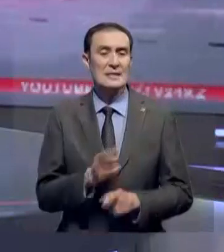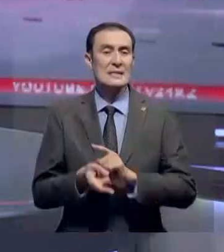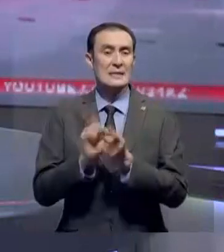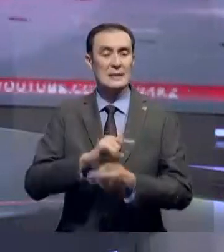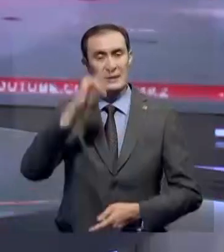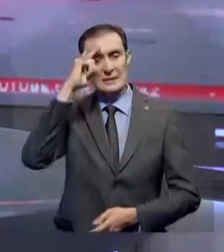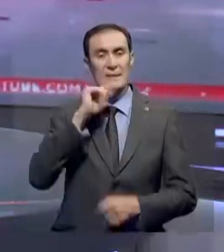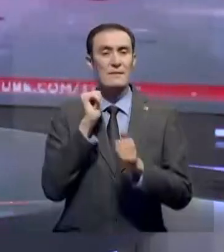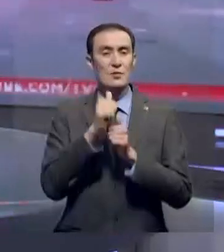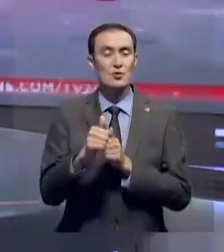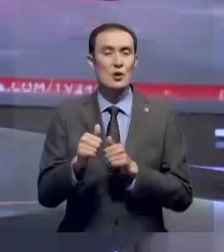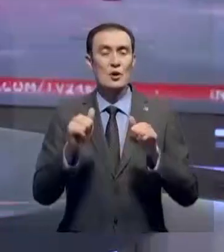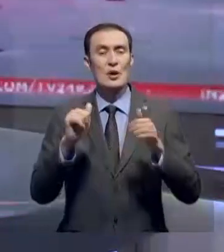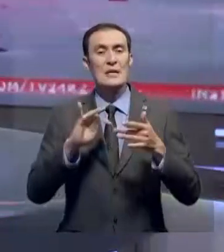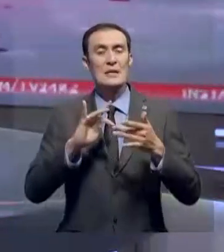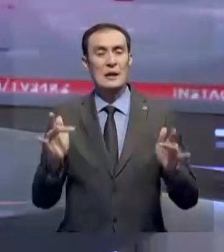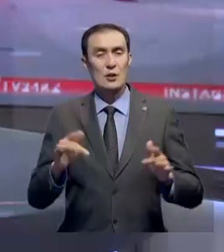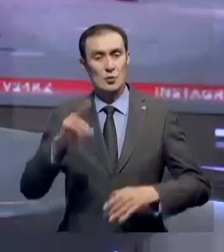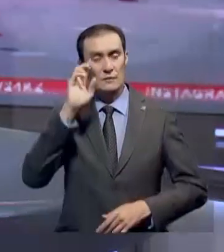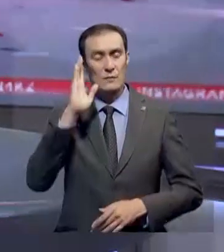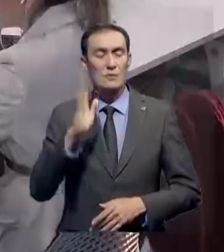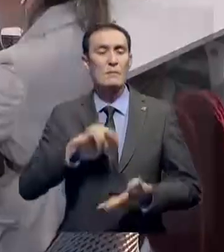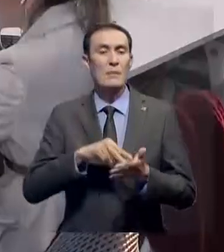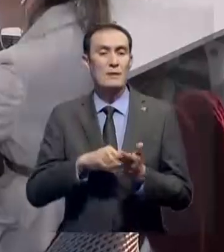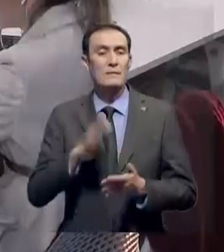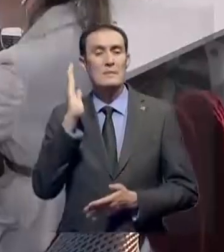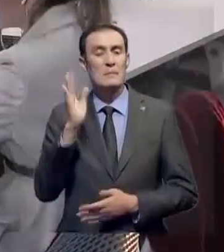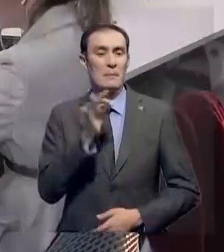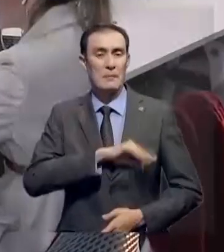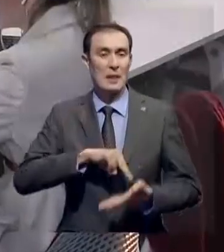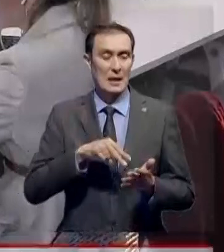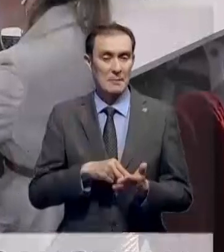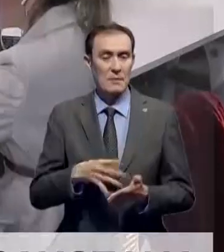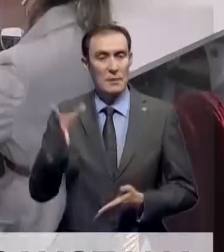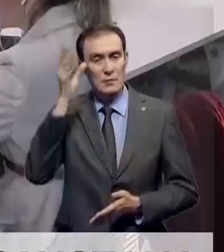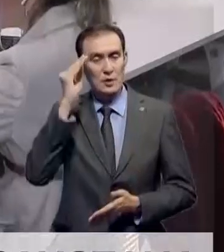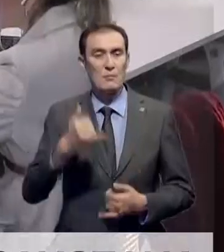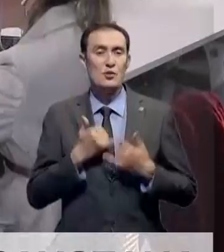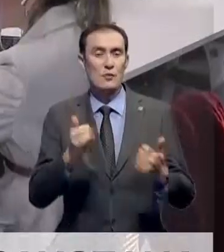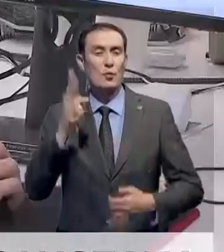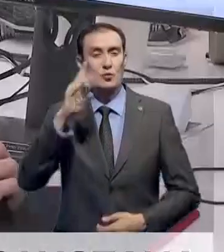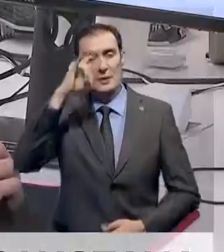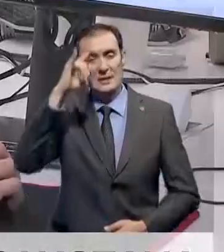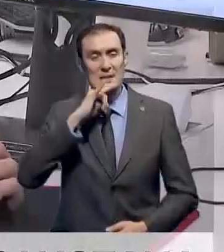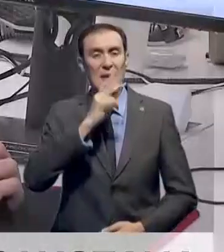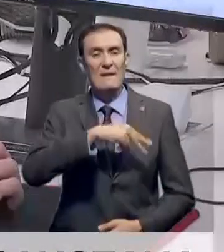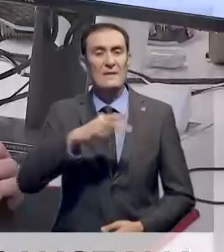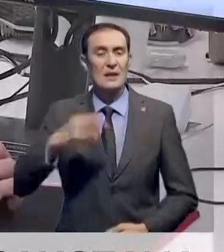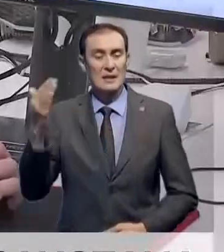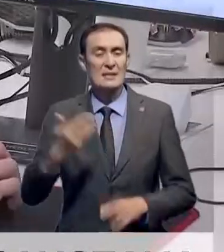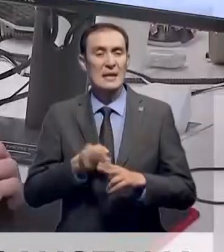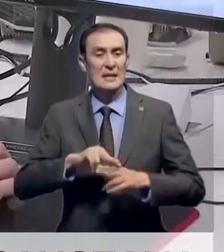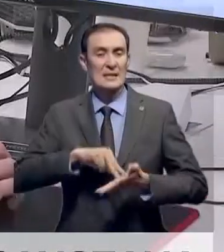Казахстан ведущей IT-страной являются долгосрочными и перспективными планами. По мнению почетного консула Казахстана в Индонезии,